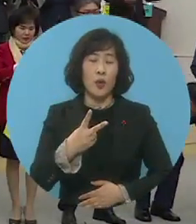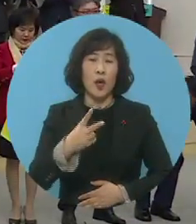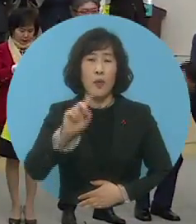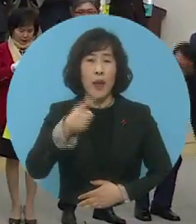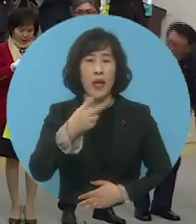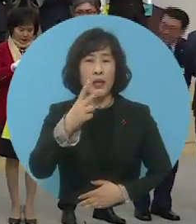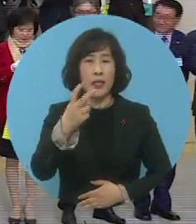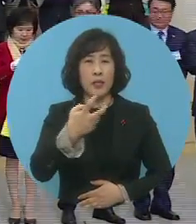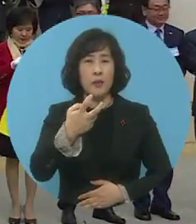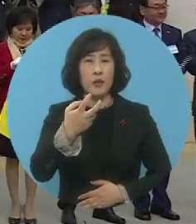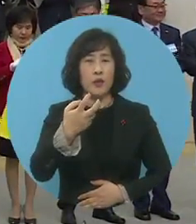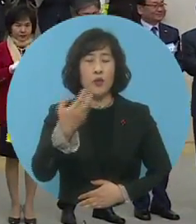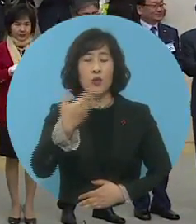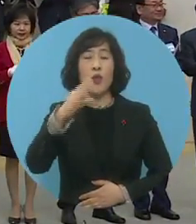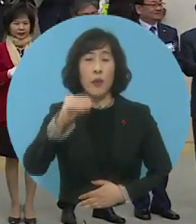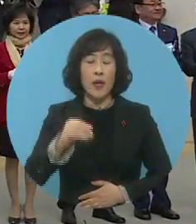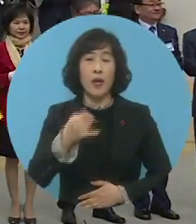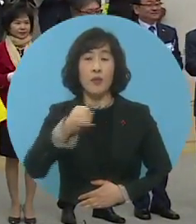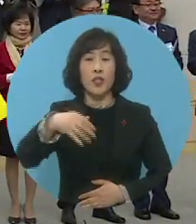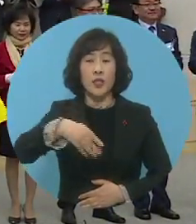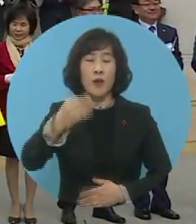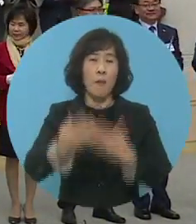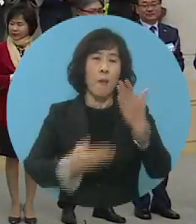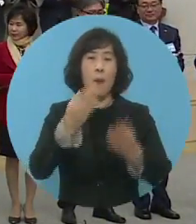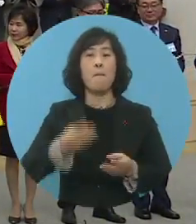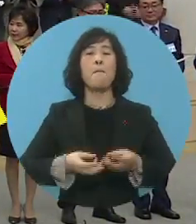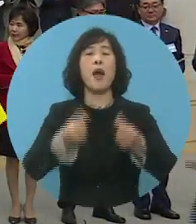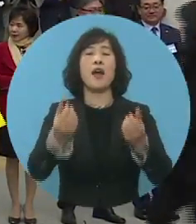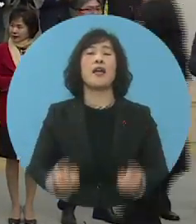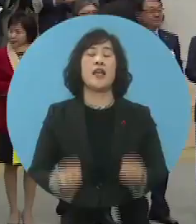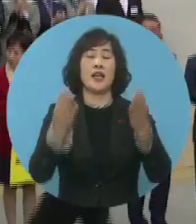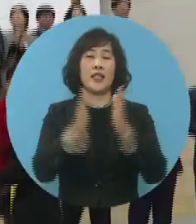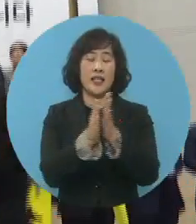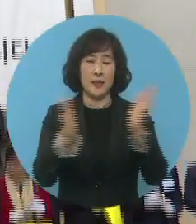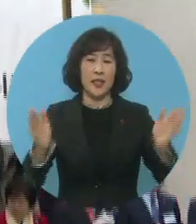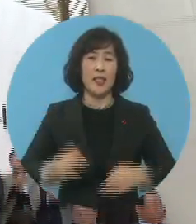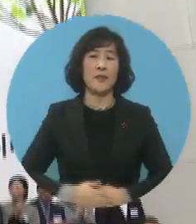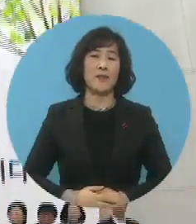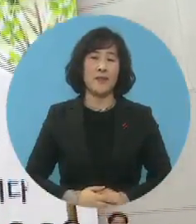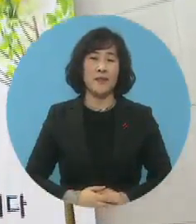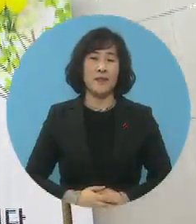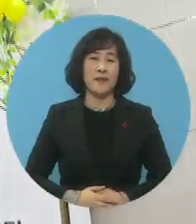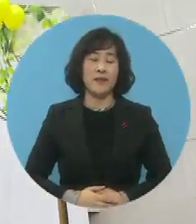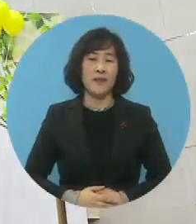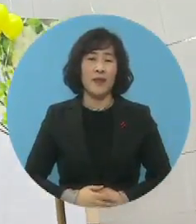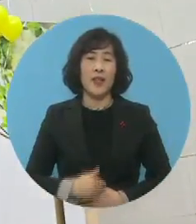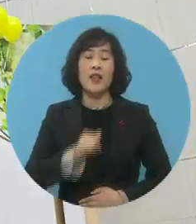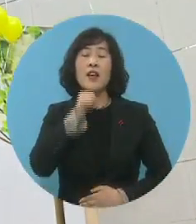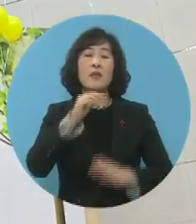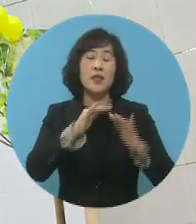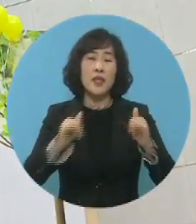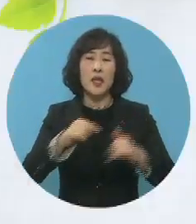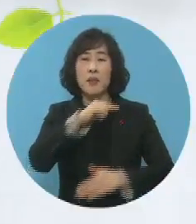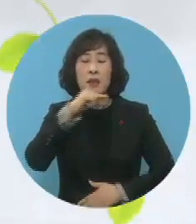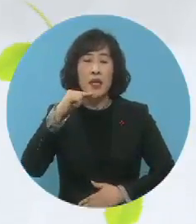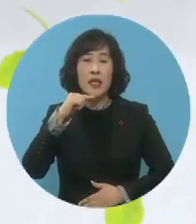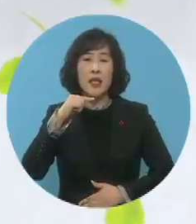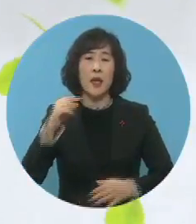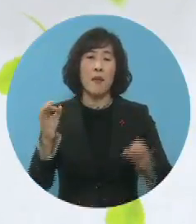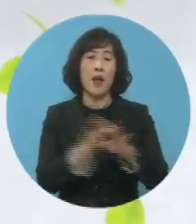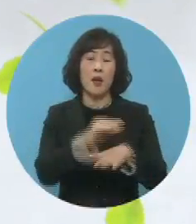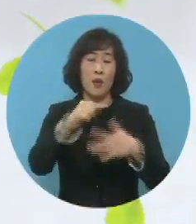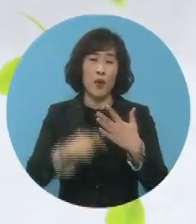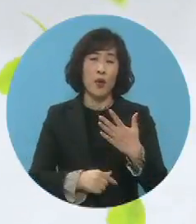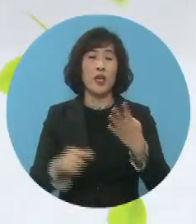기부한 120억 9천만 원 상당의 부실 채권을 태워 없애는 소각식을 갖습니다. 이는 서민 빚